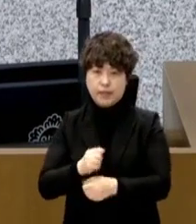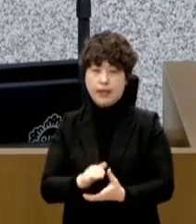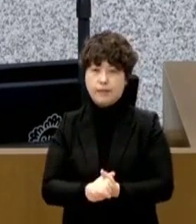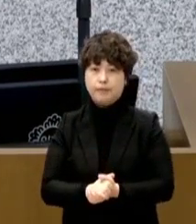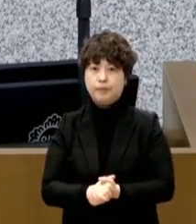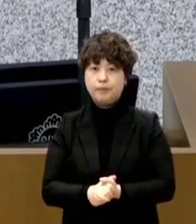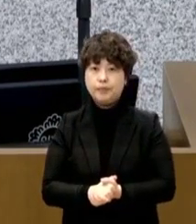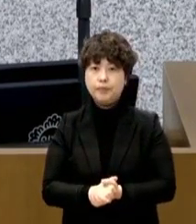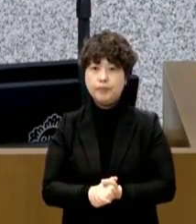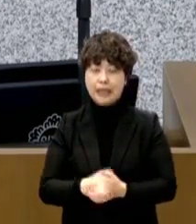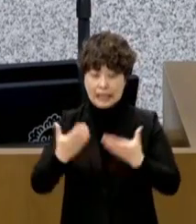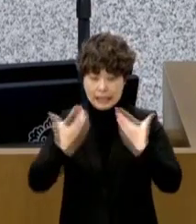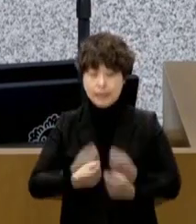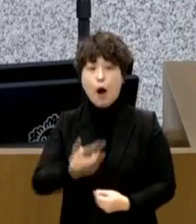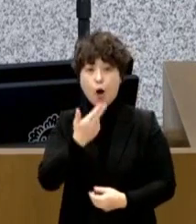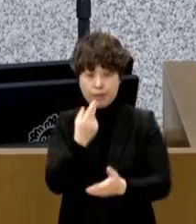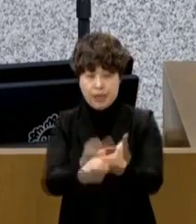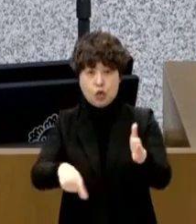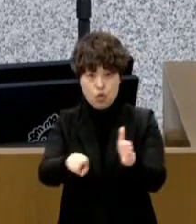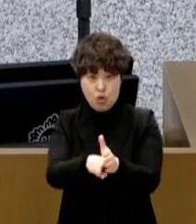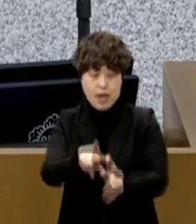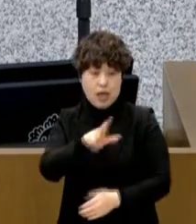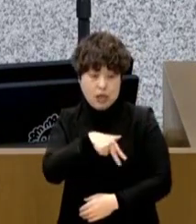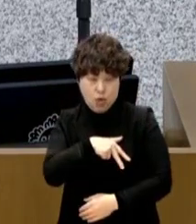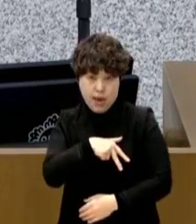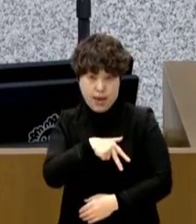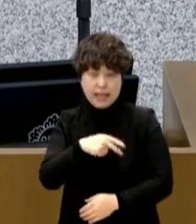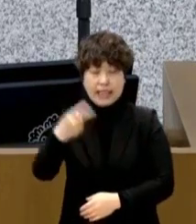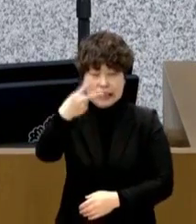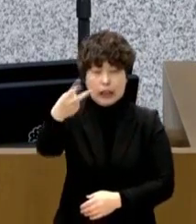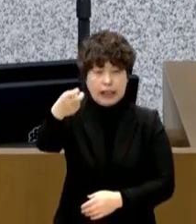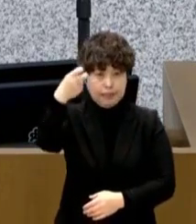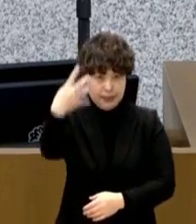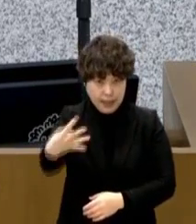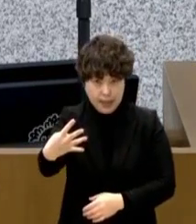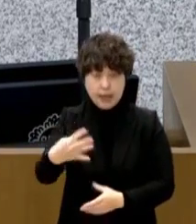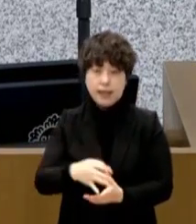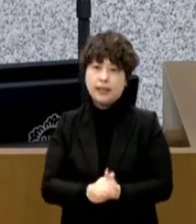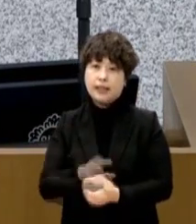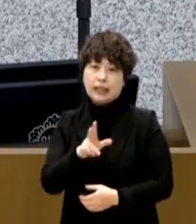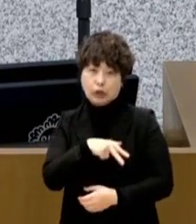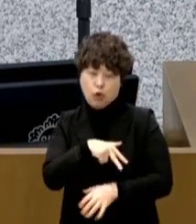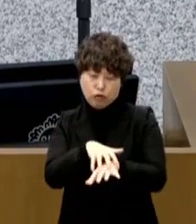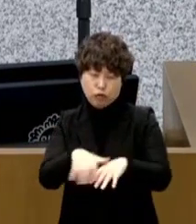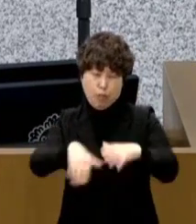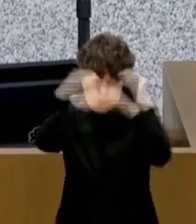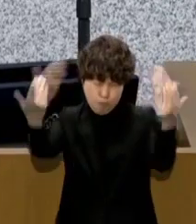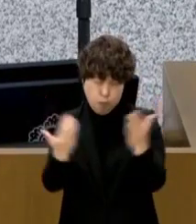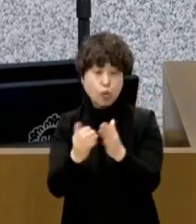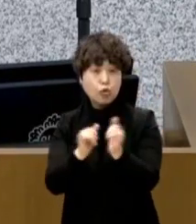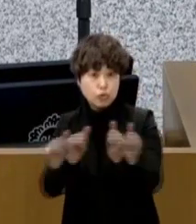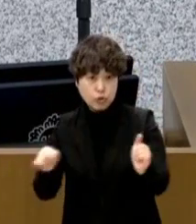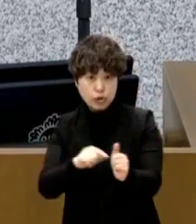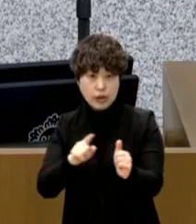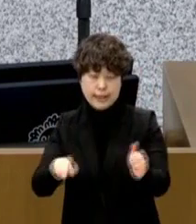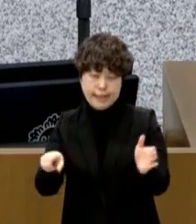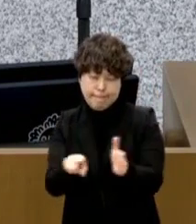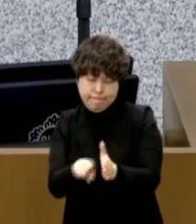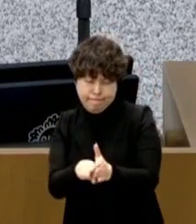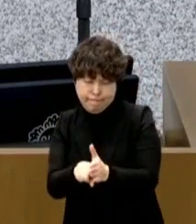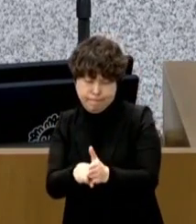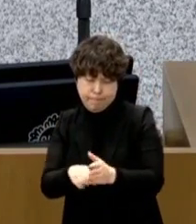신뢰와 희망을 안겨드리는 경기도의회가 되도록 2024년 의회 구성원 모두가 심기